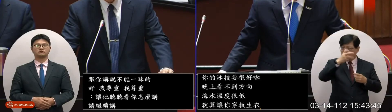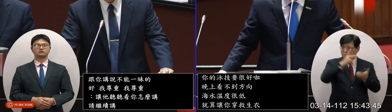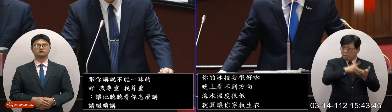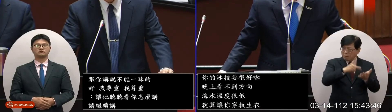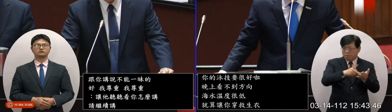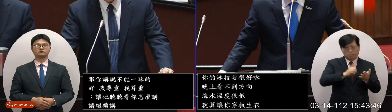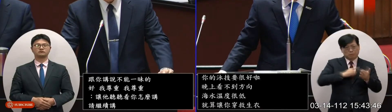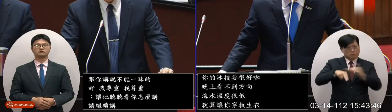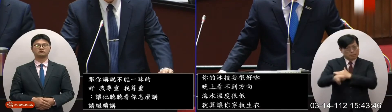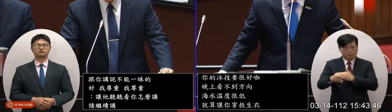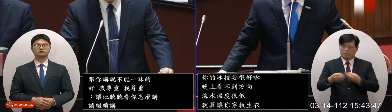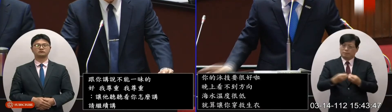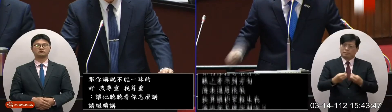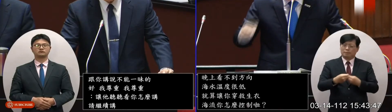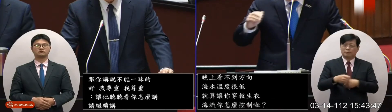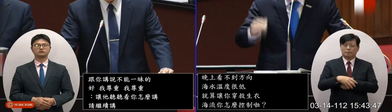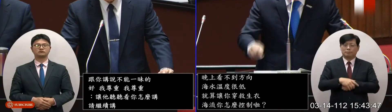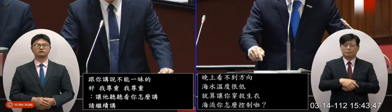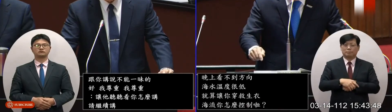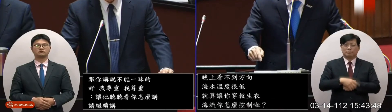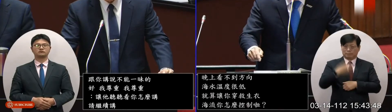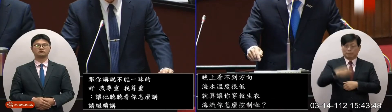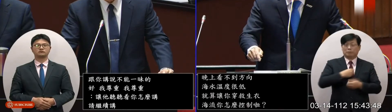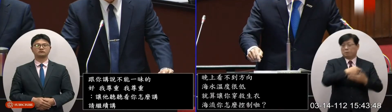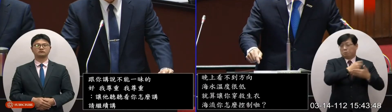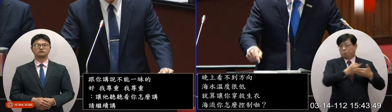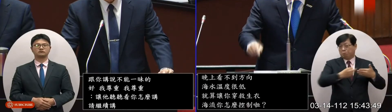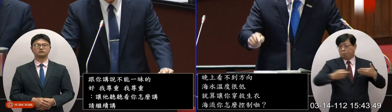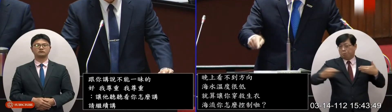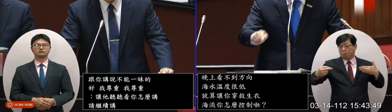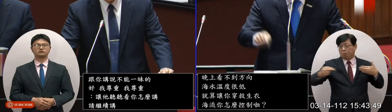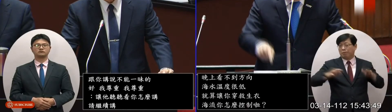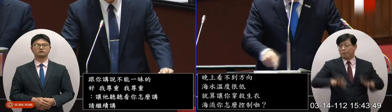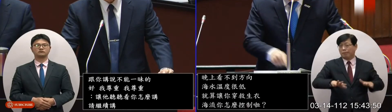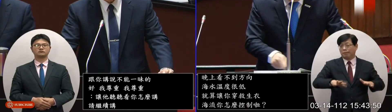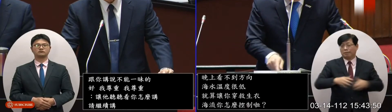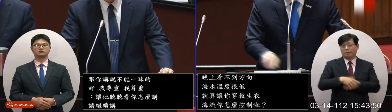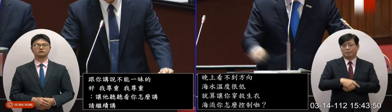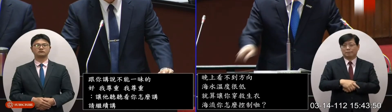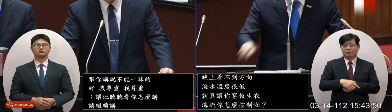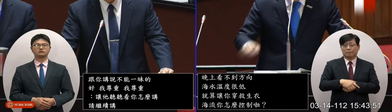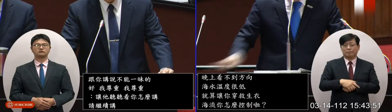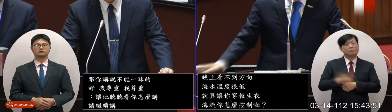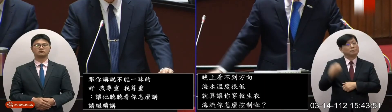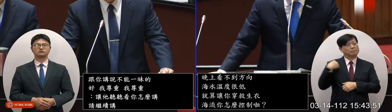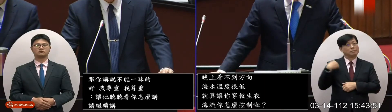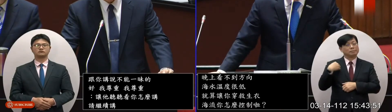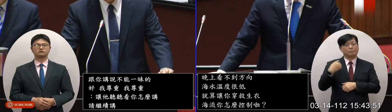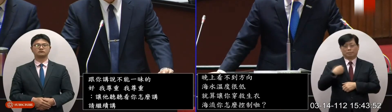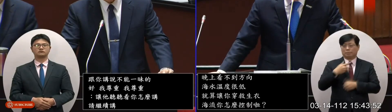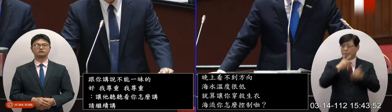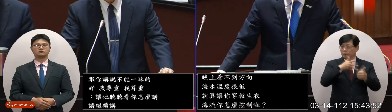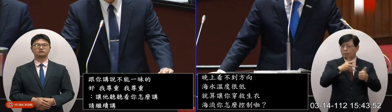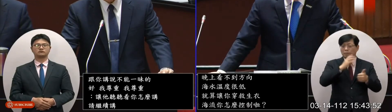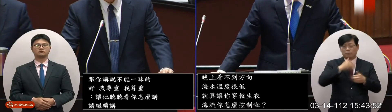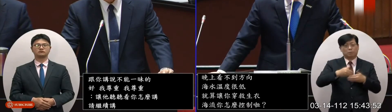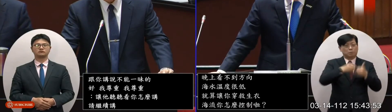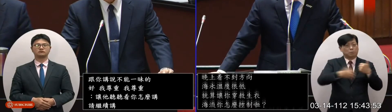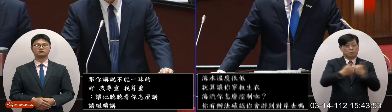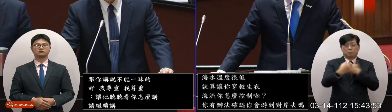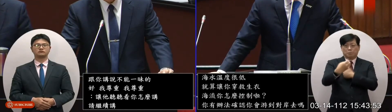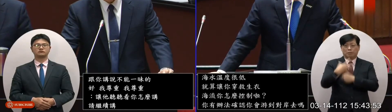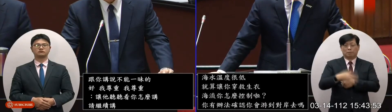吗？然后他下去了，现在海。昨天我质询的时候，陆委会